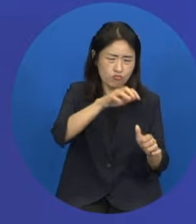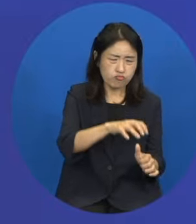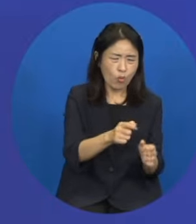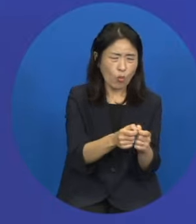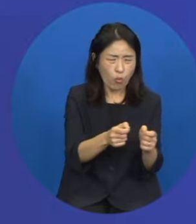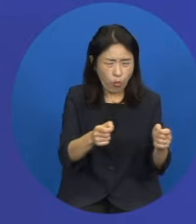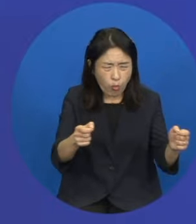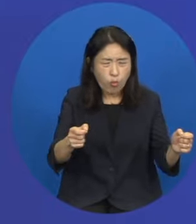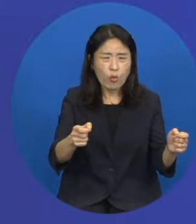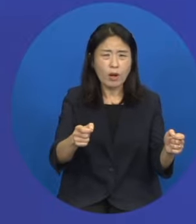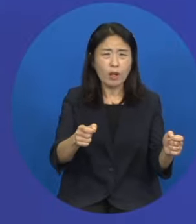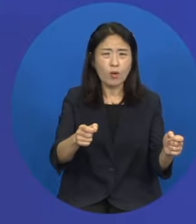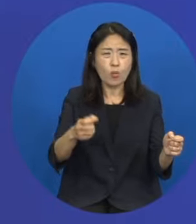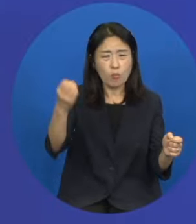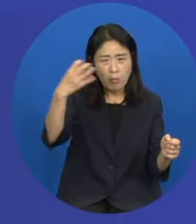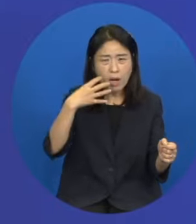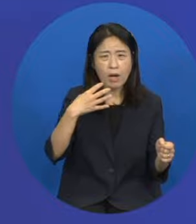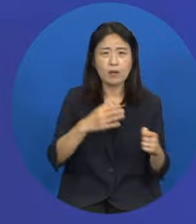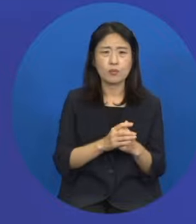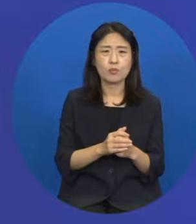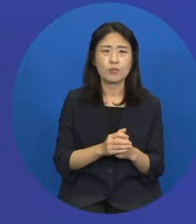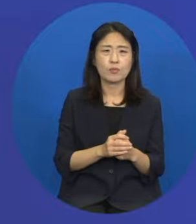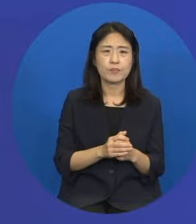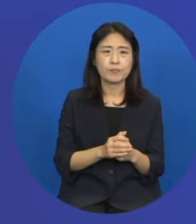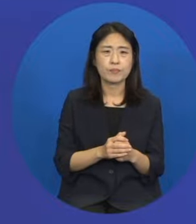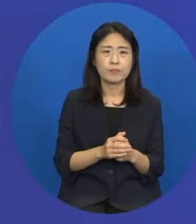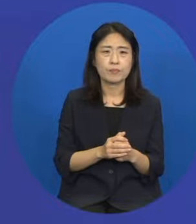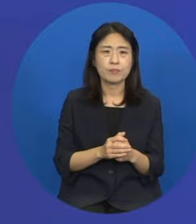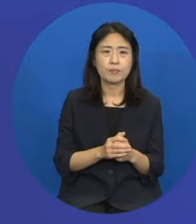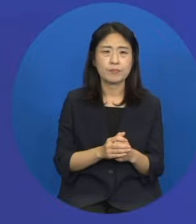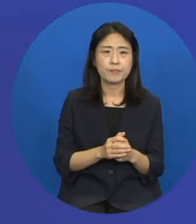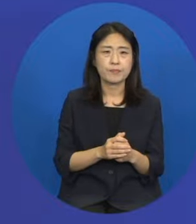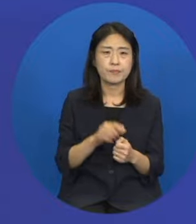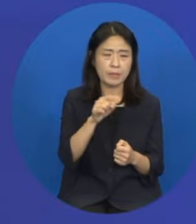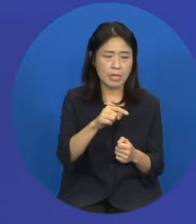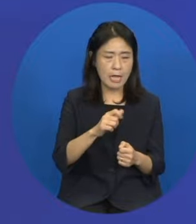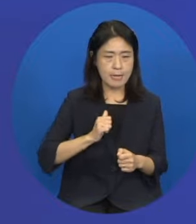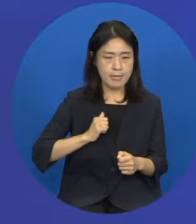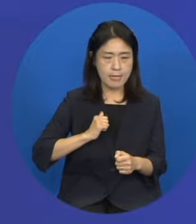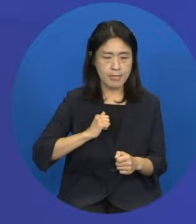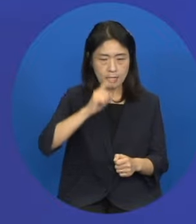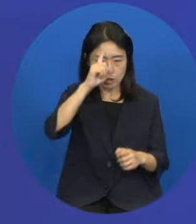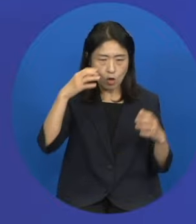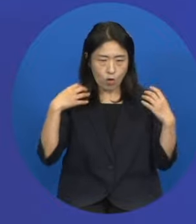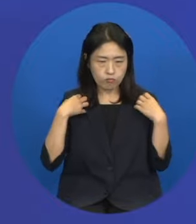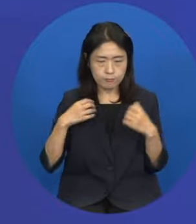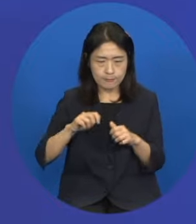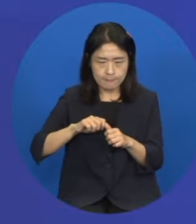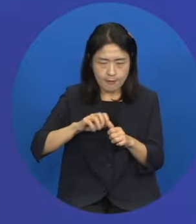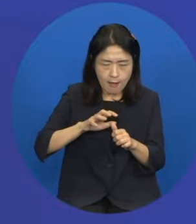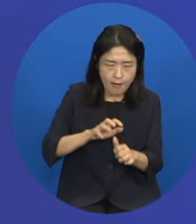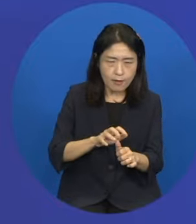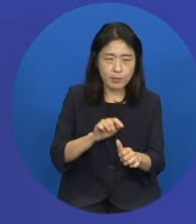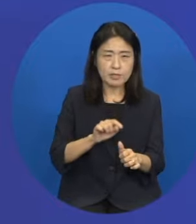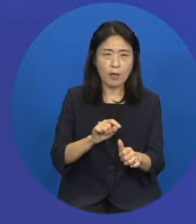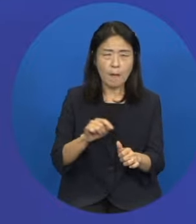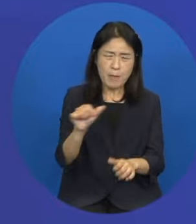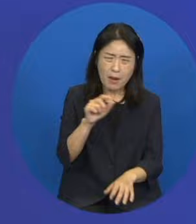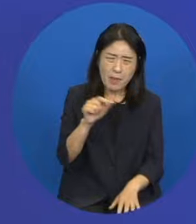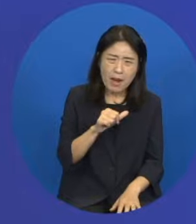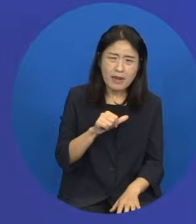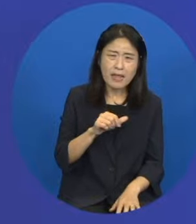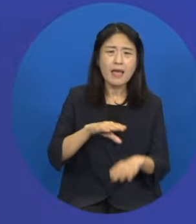얘기를 하고, 어떤 분들은 언론을 통해서 정치적으로 캐나다 정부를 압박해서 신속하게 처리해야 합니다라고 또 이야기를